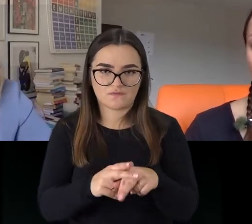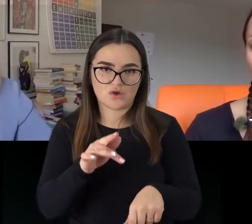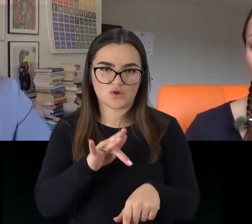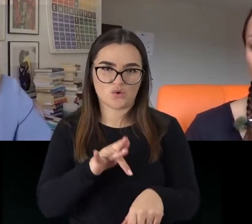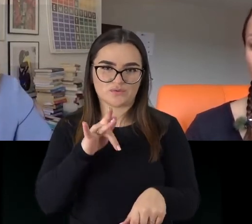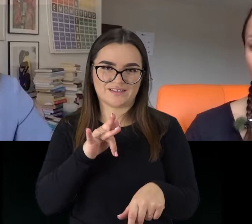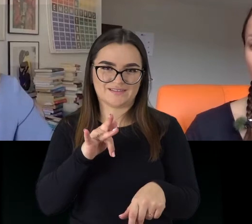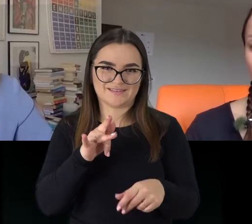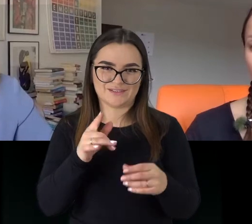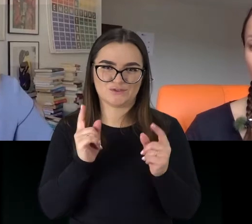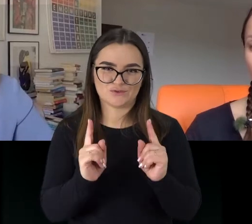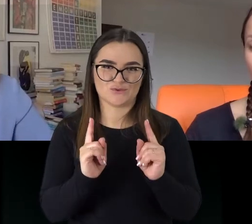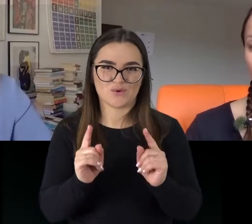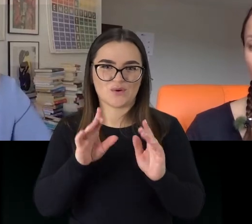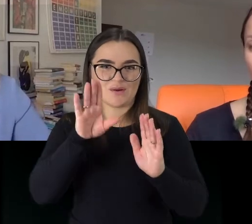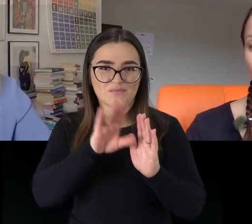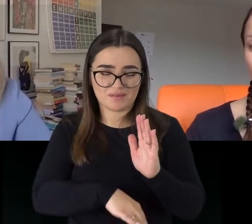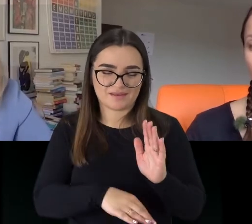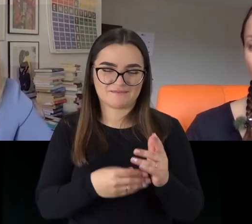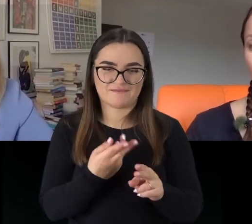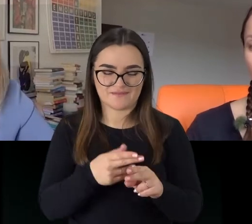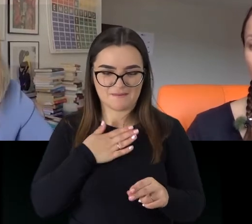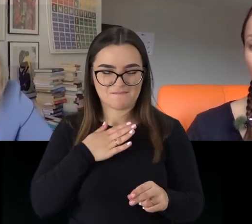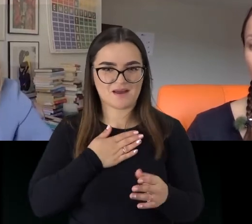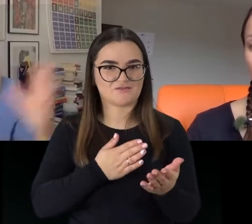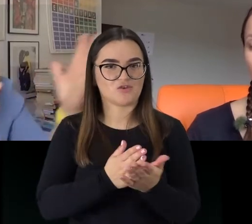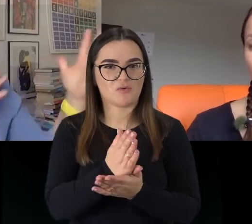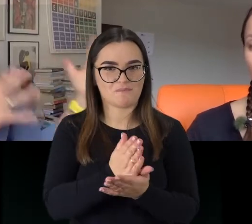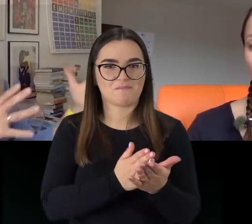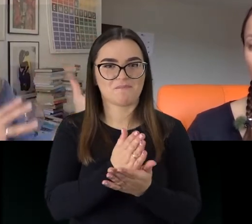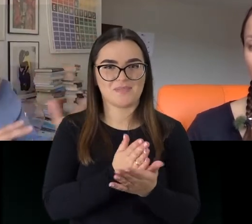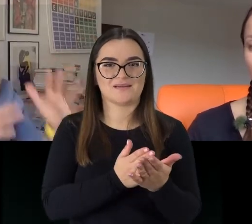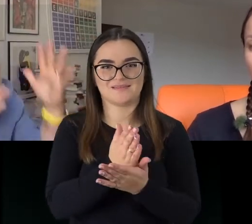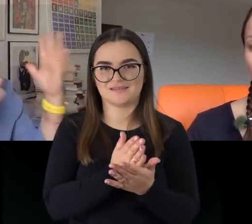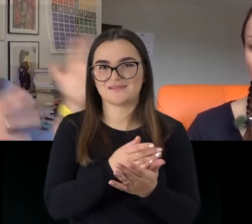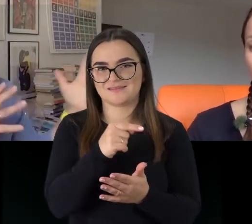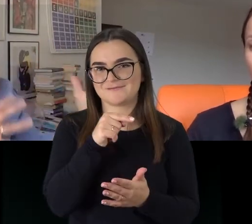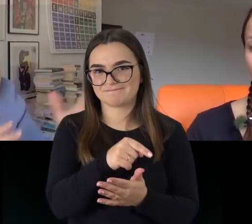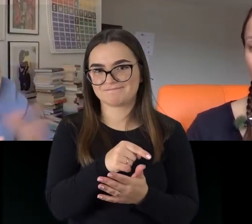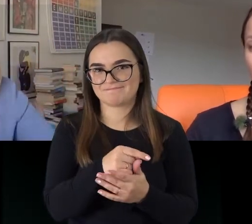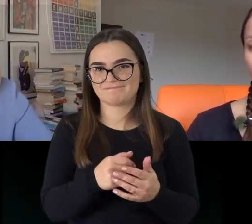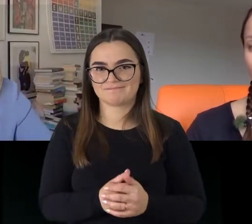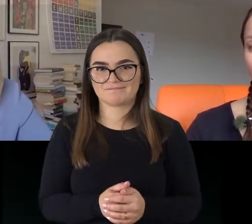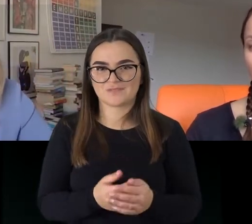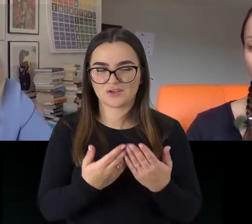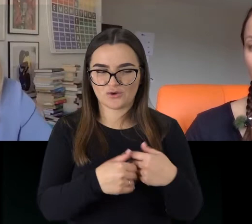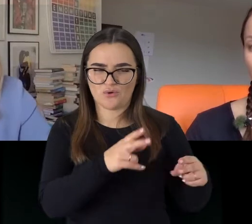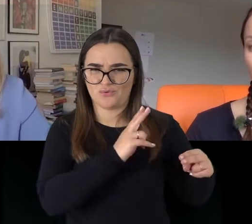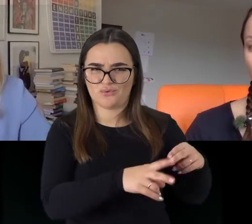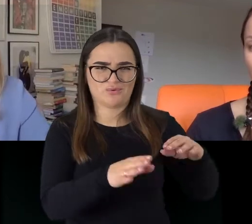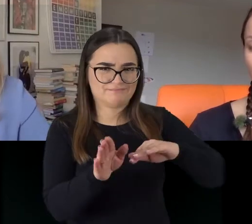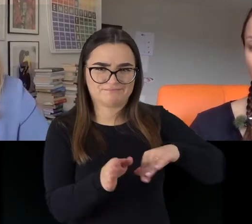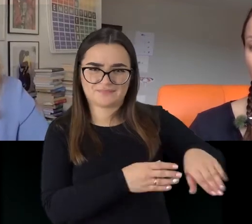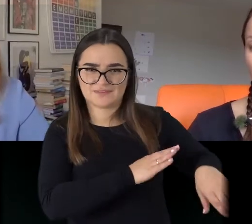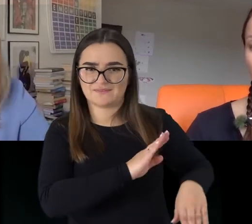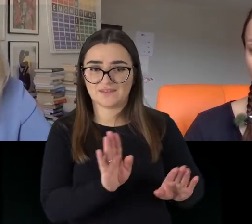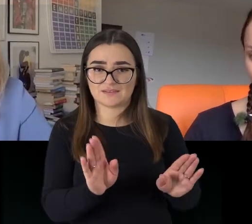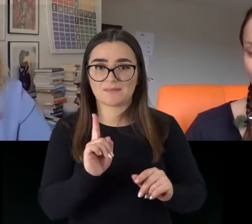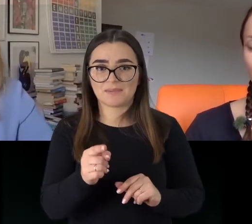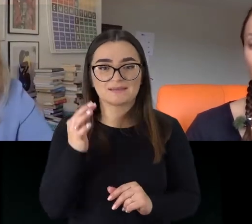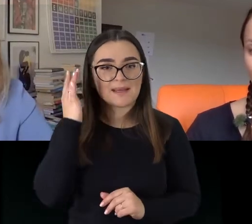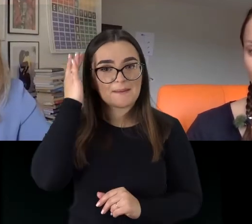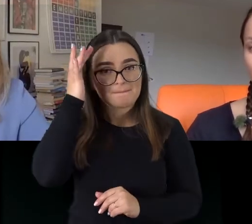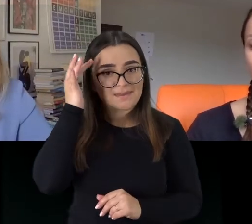ar ne. Tai mano patirtis jau tikrai labai seniai visa ta tokia aktyvioji yra pasibaigus, bet štai